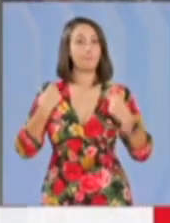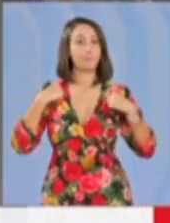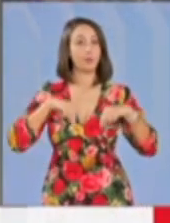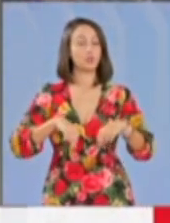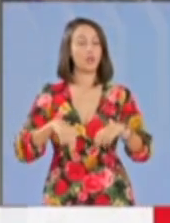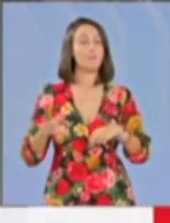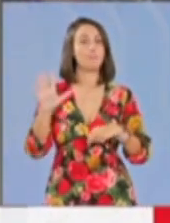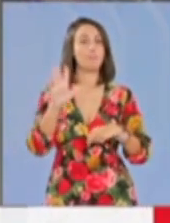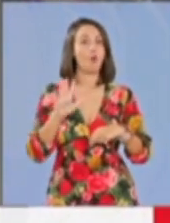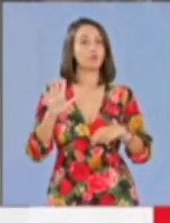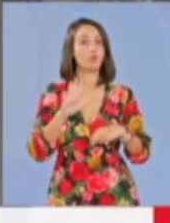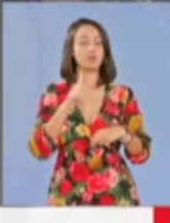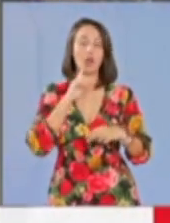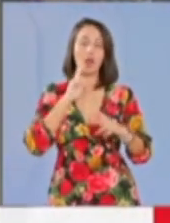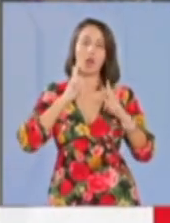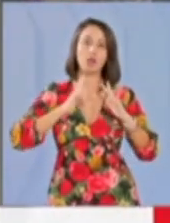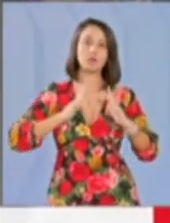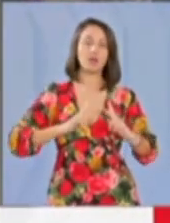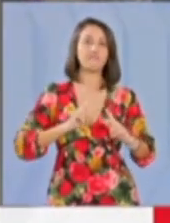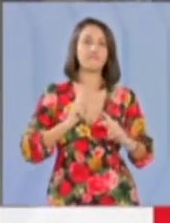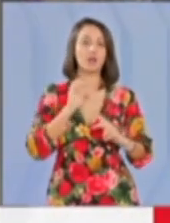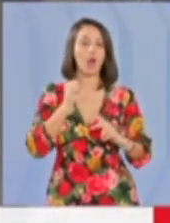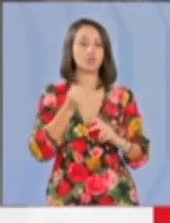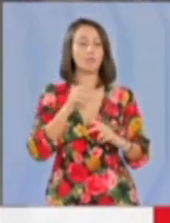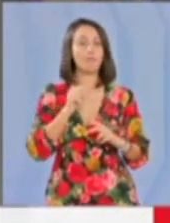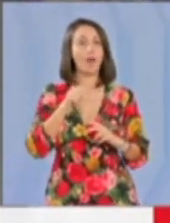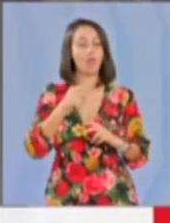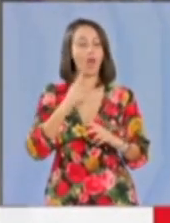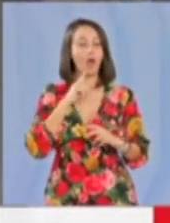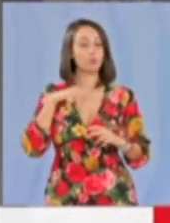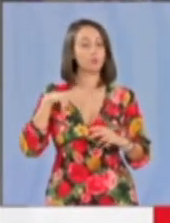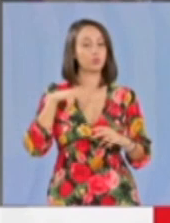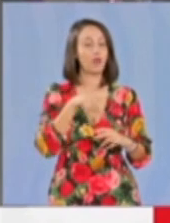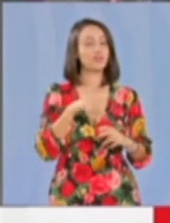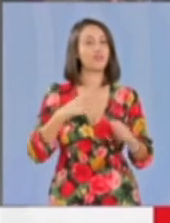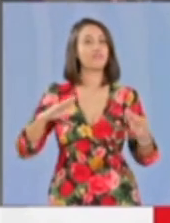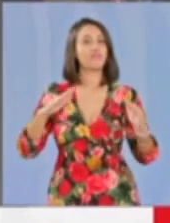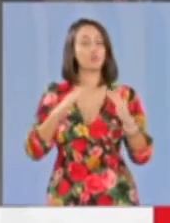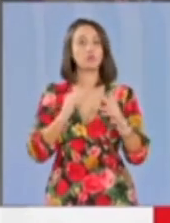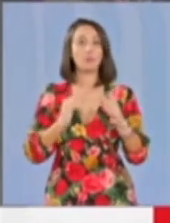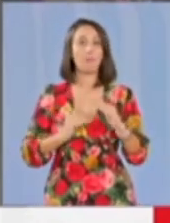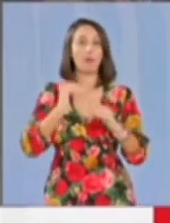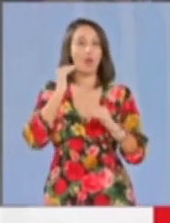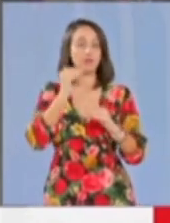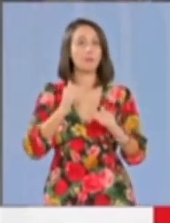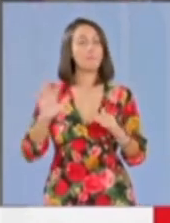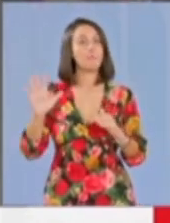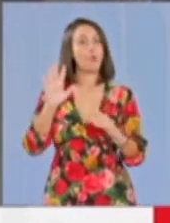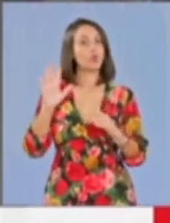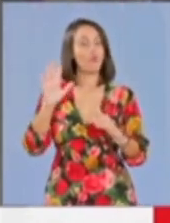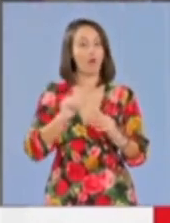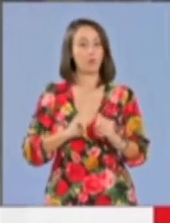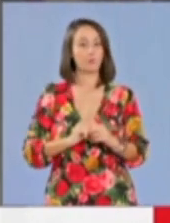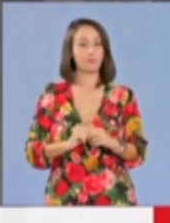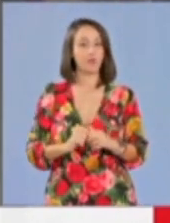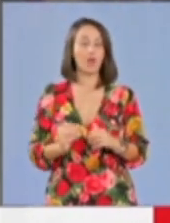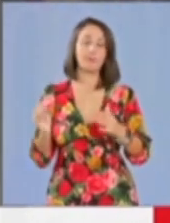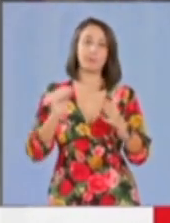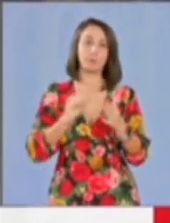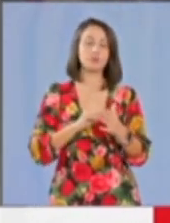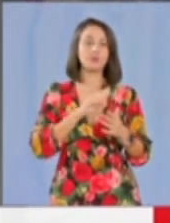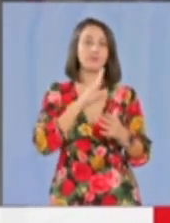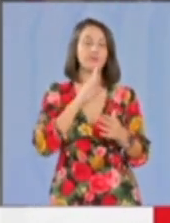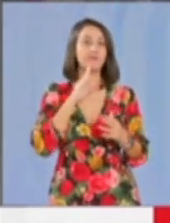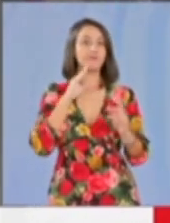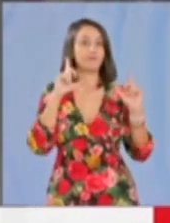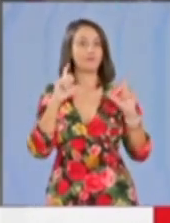Președintele Republicii Moldova se relaxează în Făgăraș. Maia Sandu a urcat pe vârful moldoveanul cel mai înalt din România. Liderul de la Chișinău a postat o fotografie